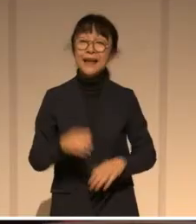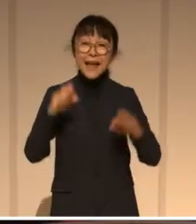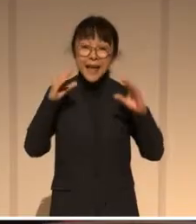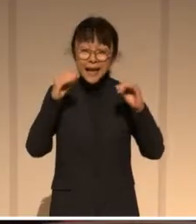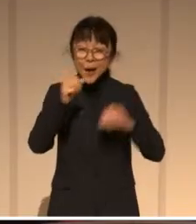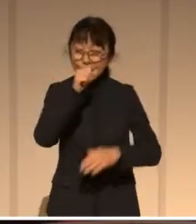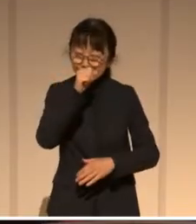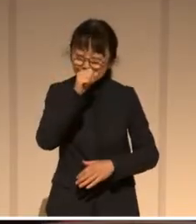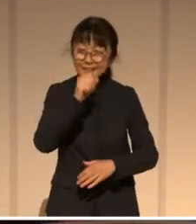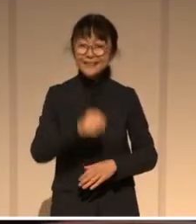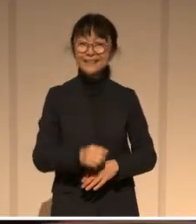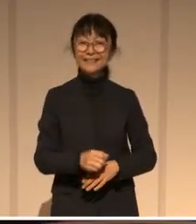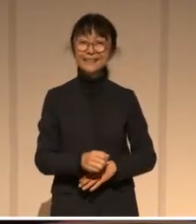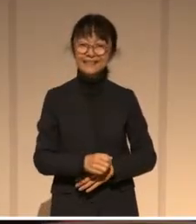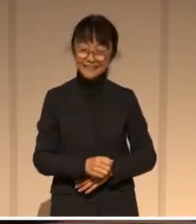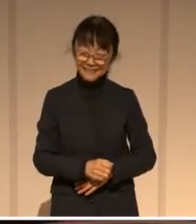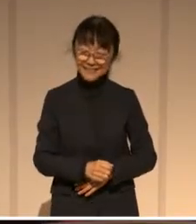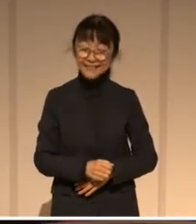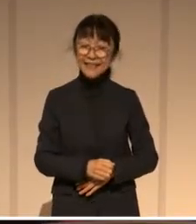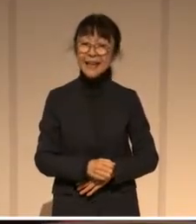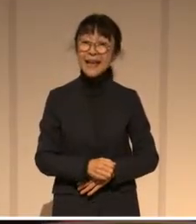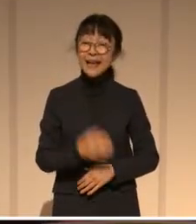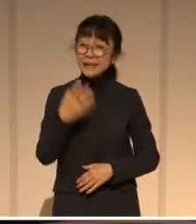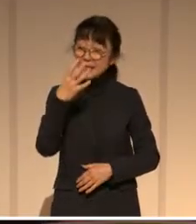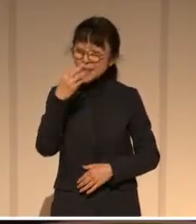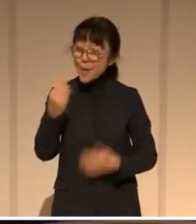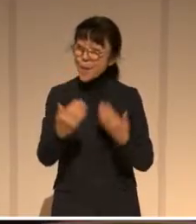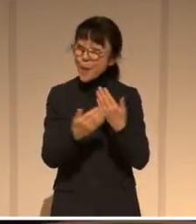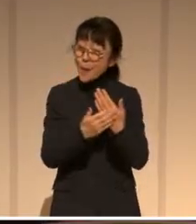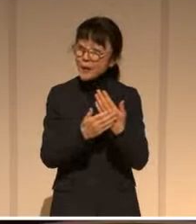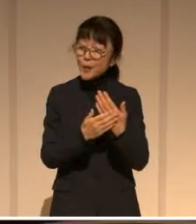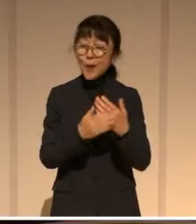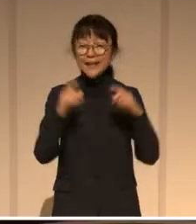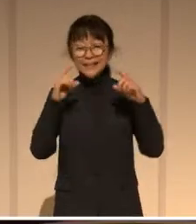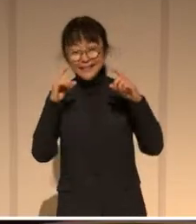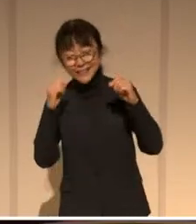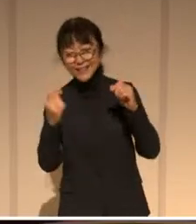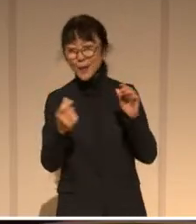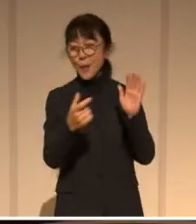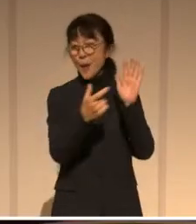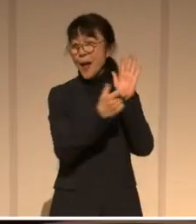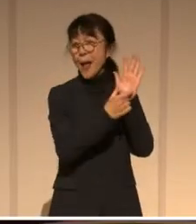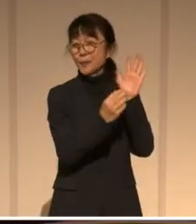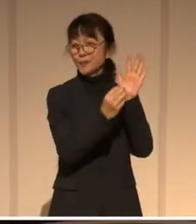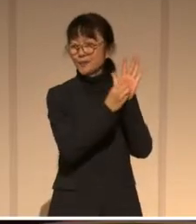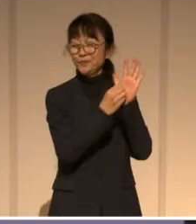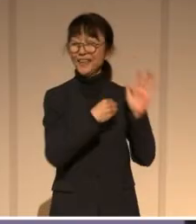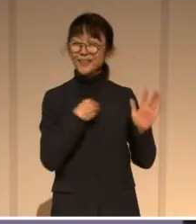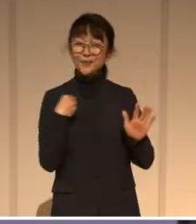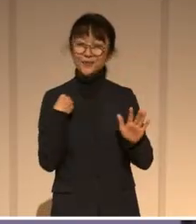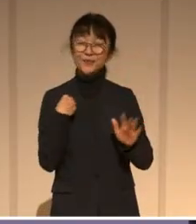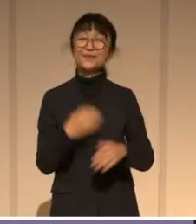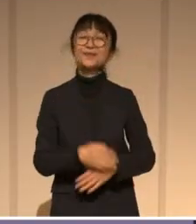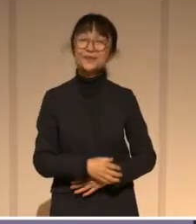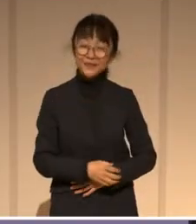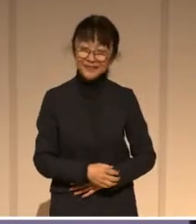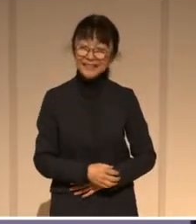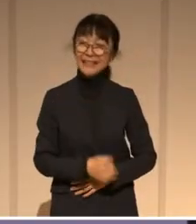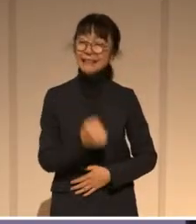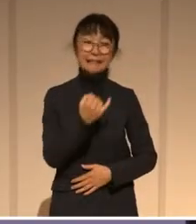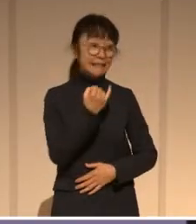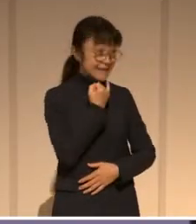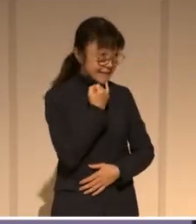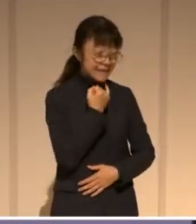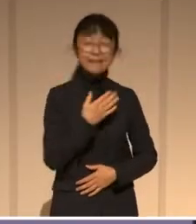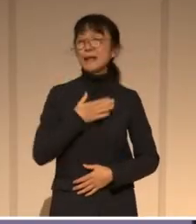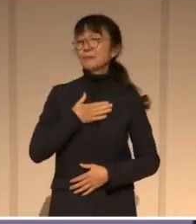ですよチャームポイントはこれで捨ててニコって笑えばもうイチコロだと思うんだから入れるかなアオジ分